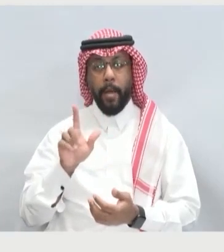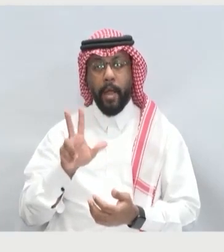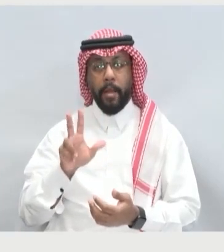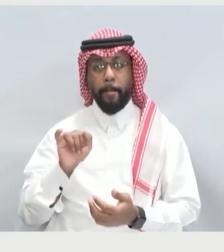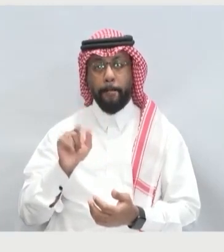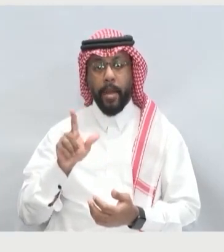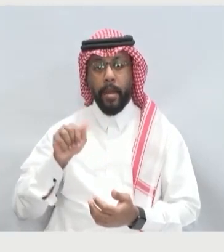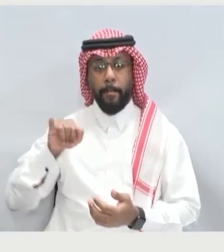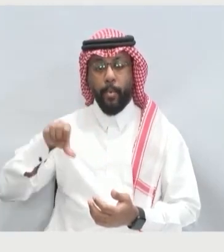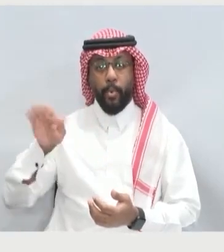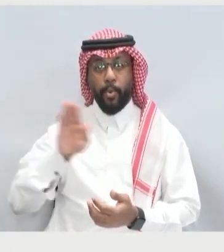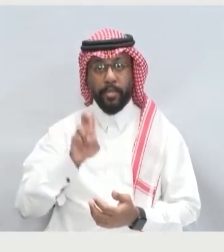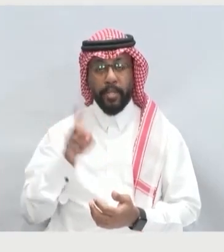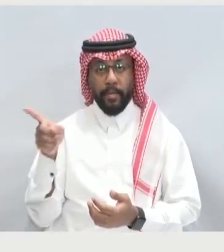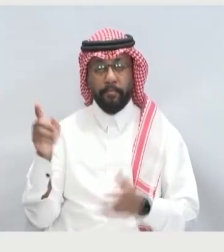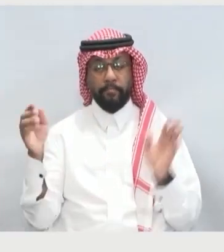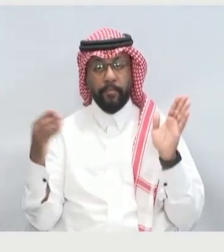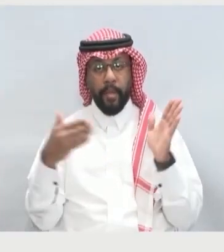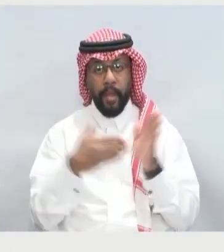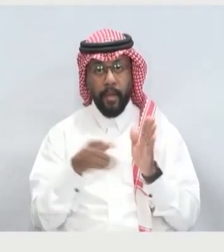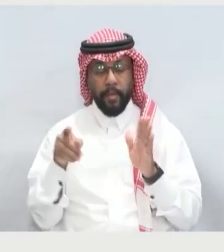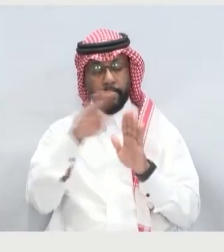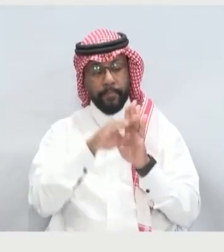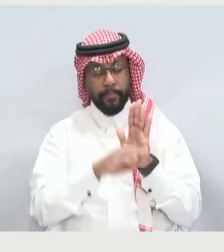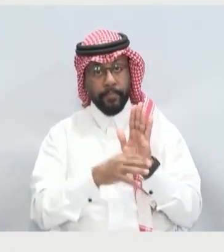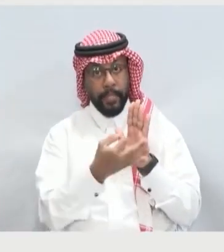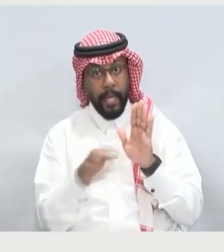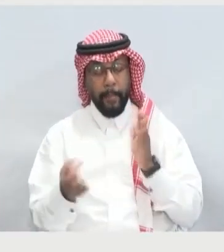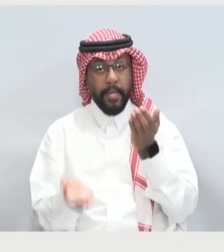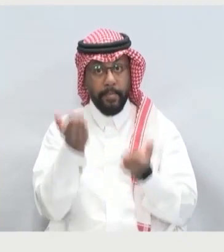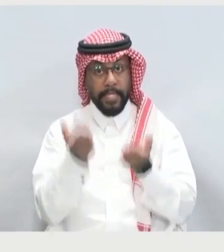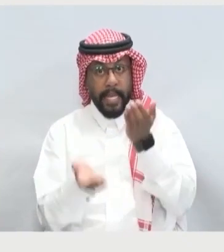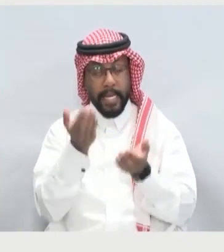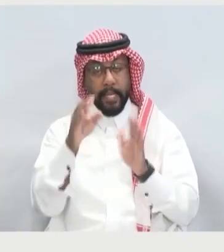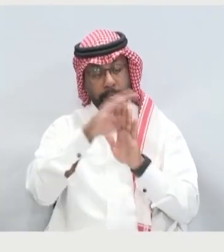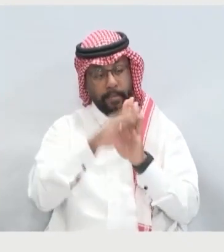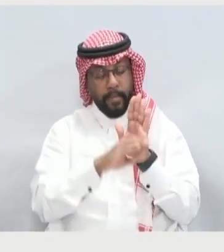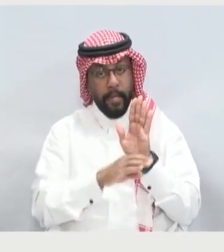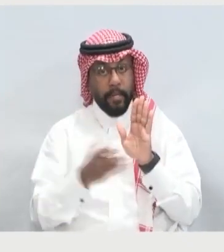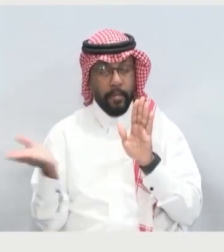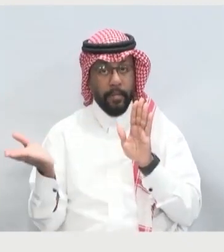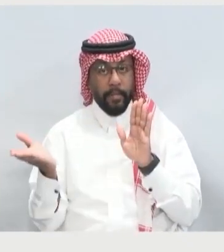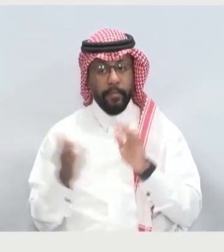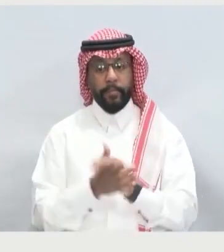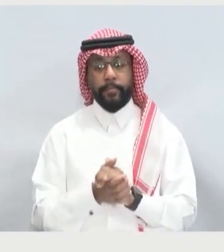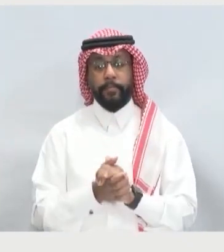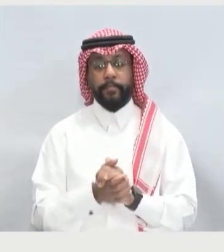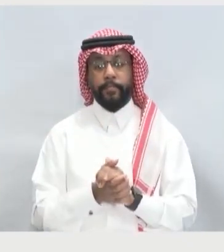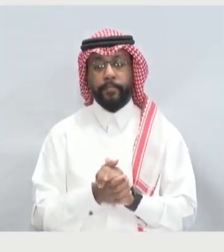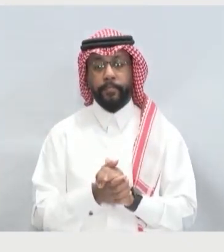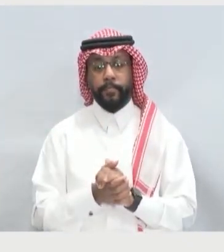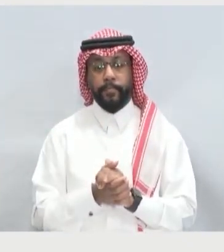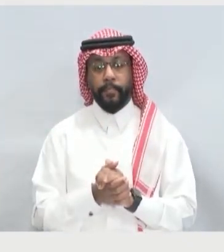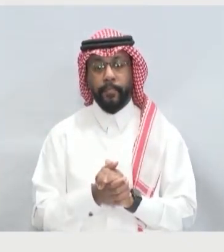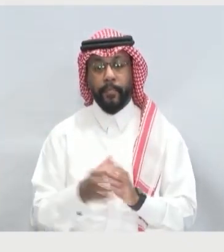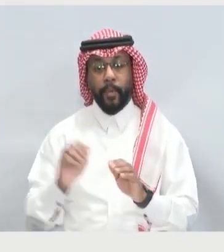الملموسه اذا نعود الى الصوره الكامله للميزانيه كما ذكرنا نحن تحدثنا عن الاصول المتداوله ومن